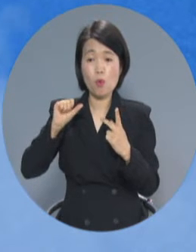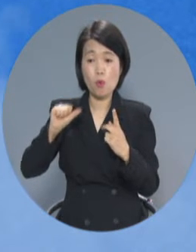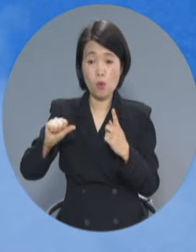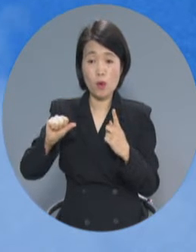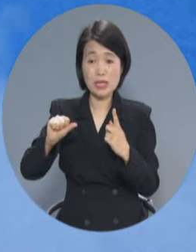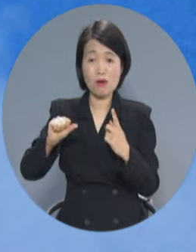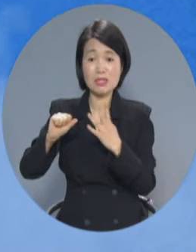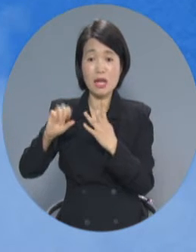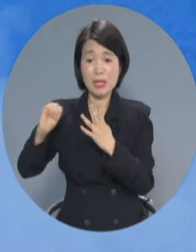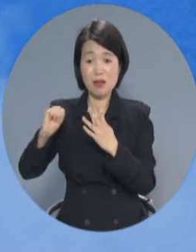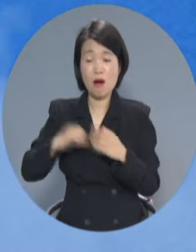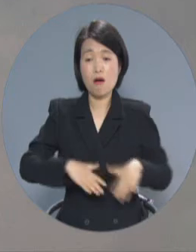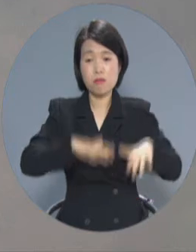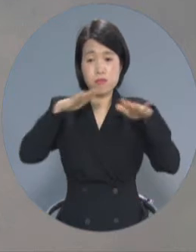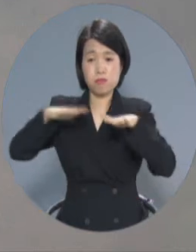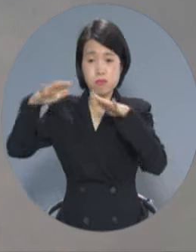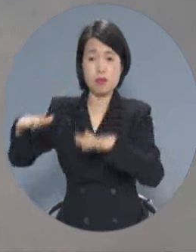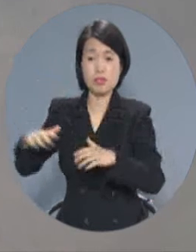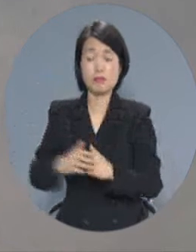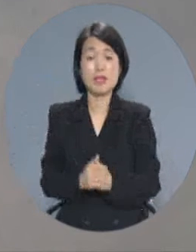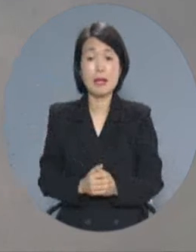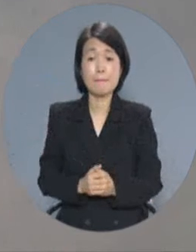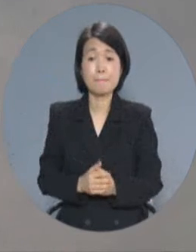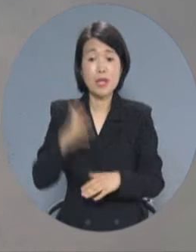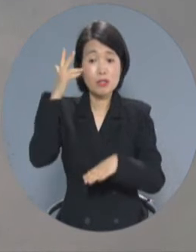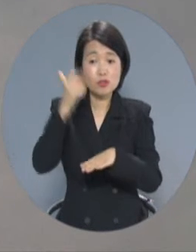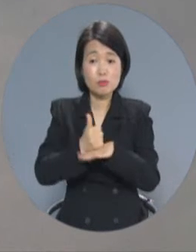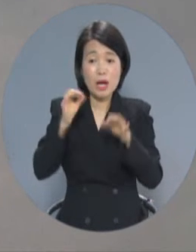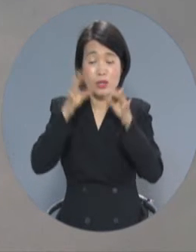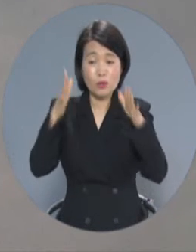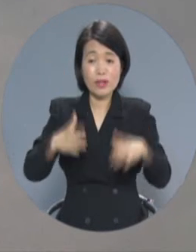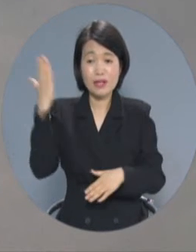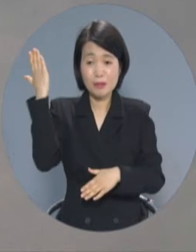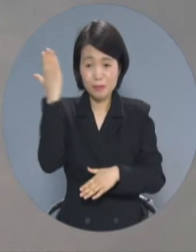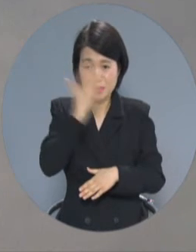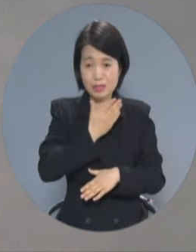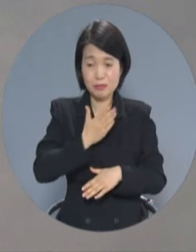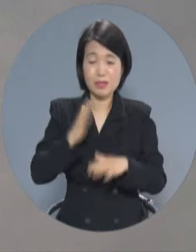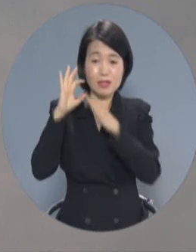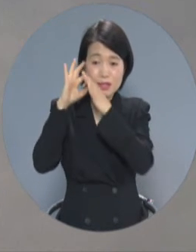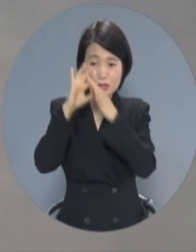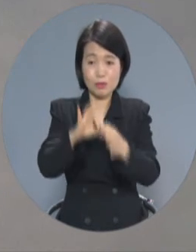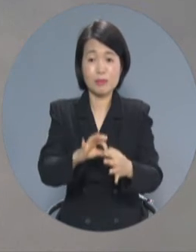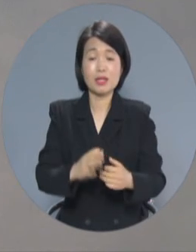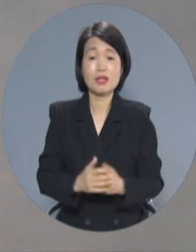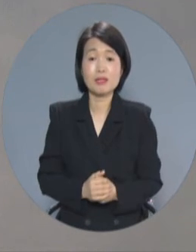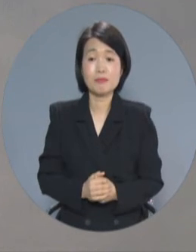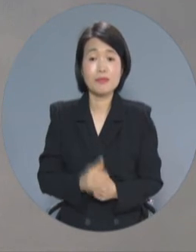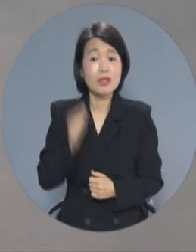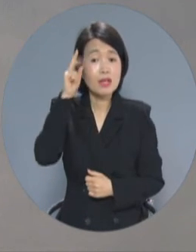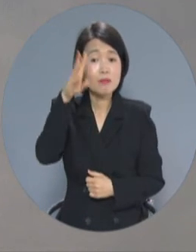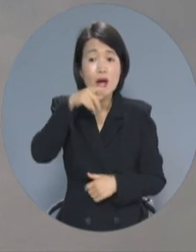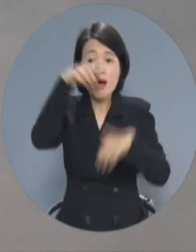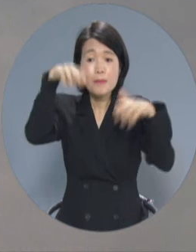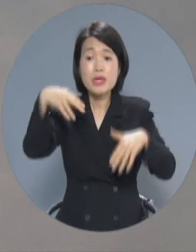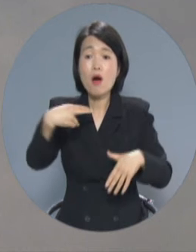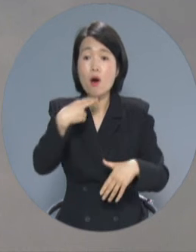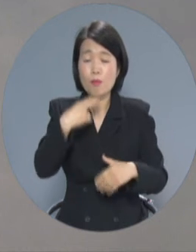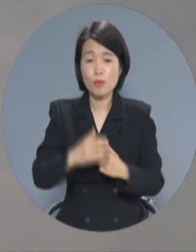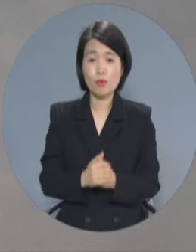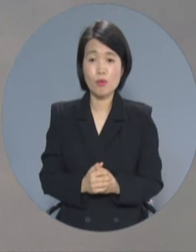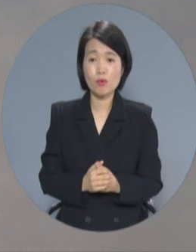4m 로 일겠습니다 주말 동안에도 맑은 날씨가 이어질 전망입니다 당분간 비 소식은 없고